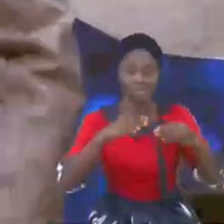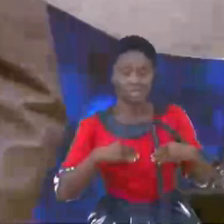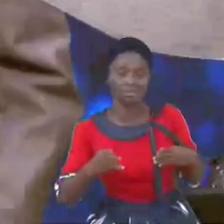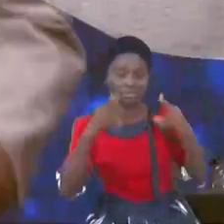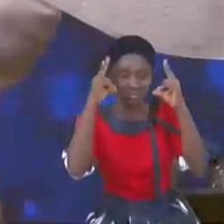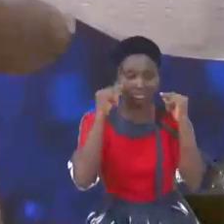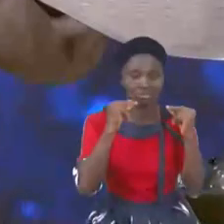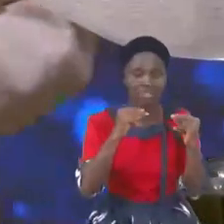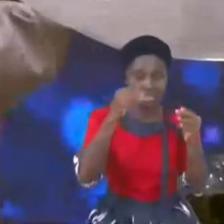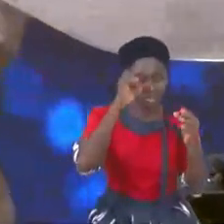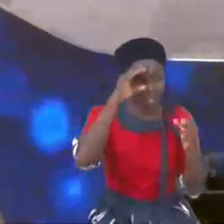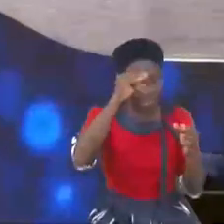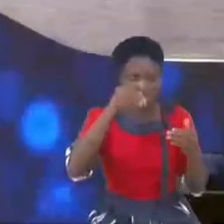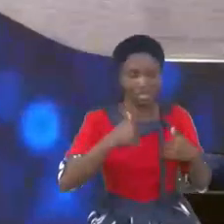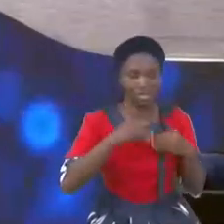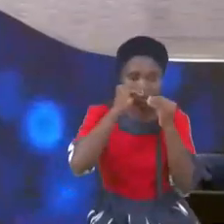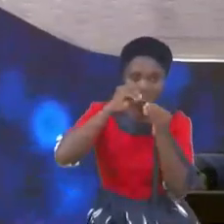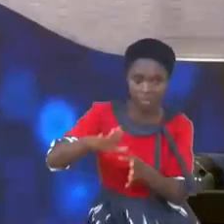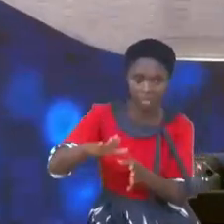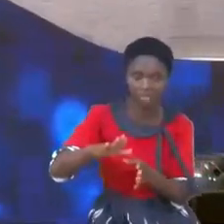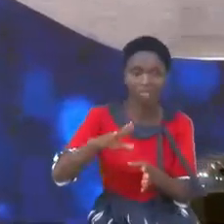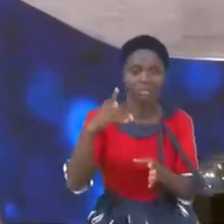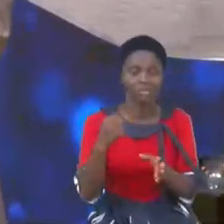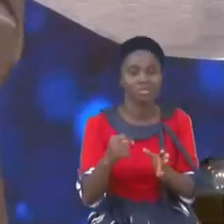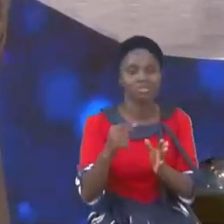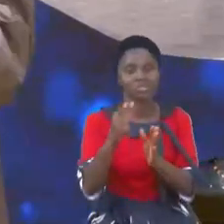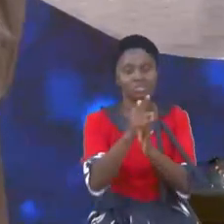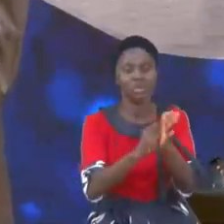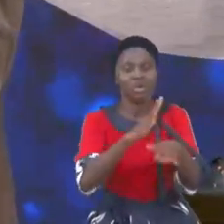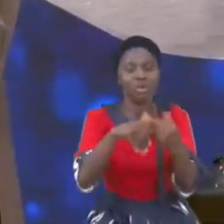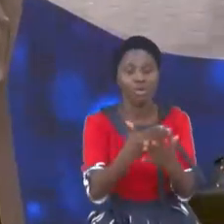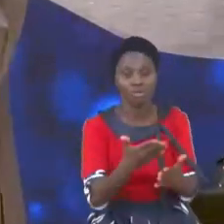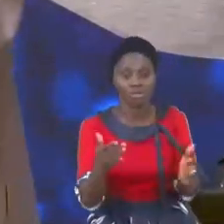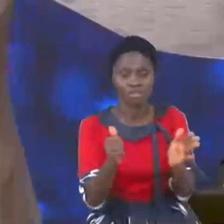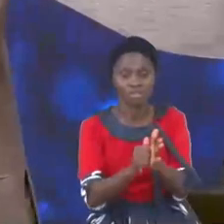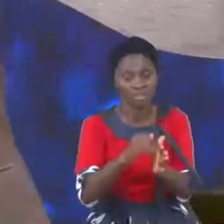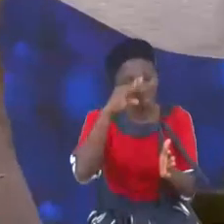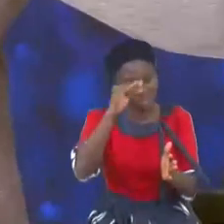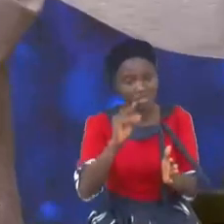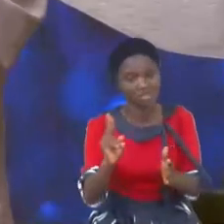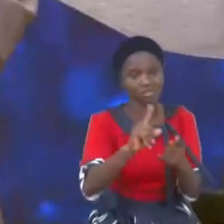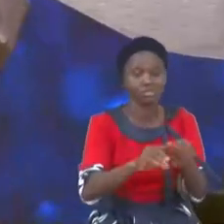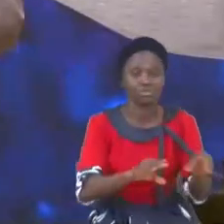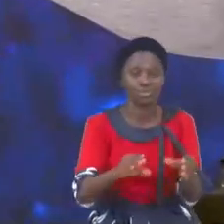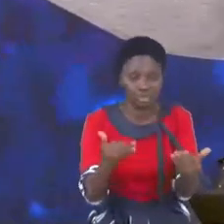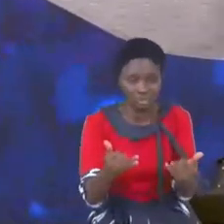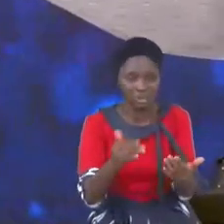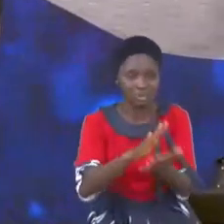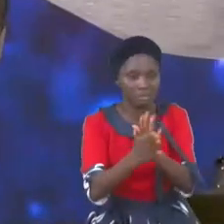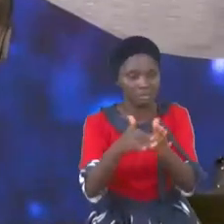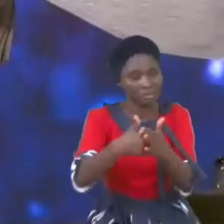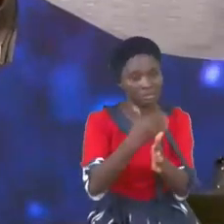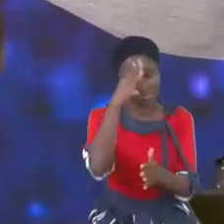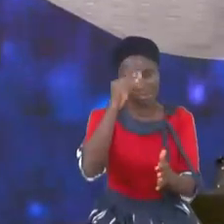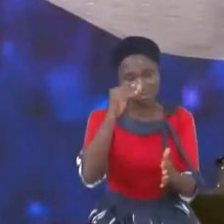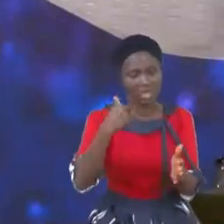rituels, il a abandonné les choses qu'il faisait. Maintenant, il est un nouvel homme. Non, je